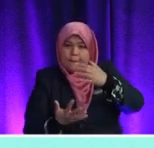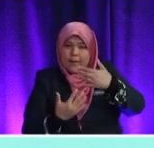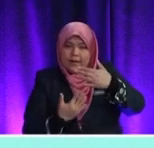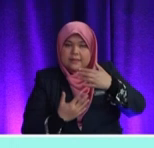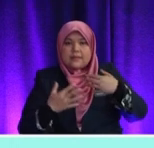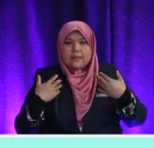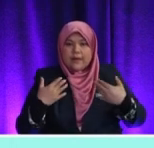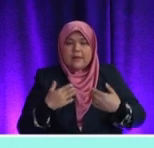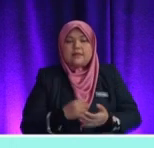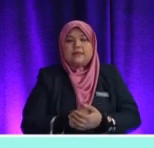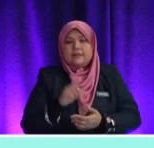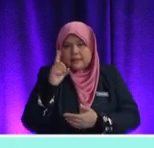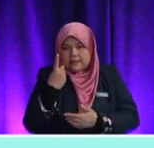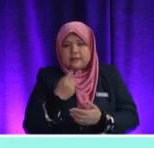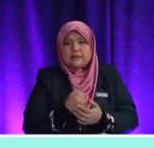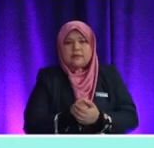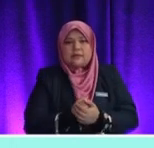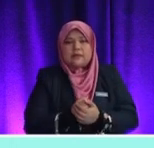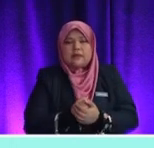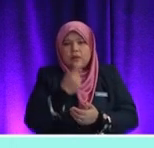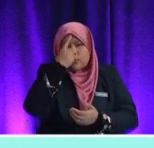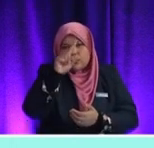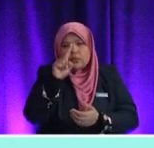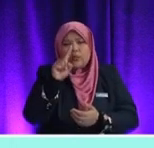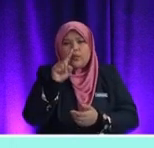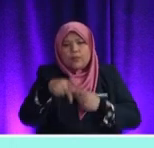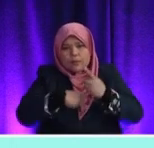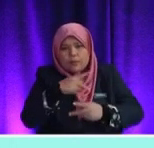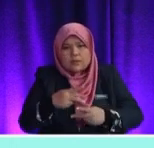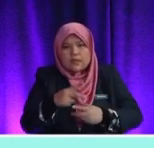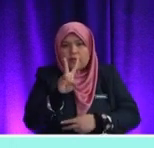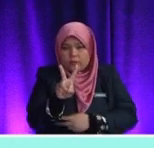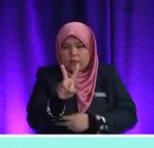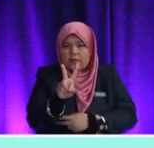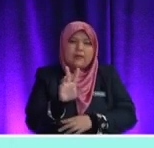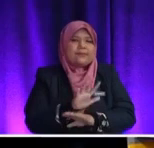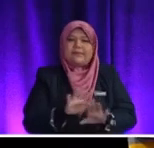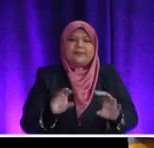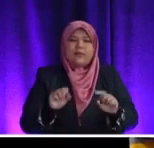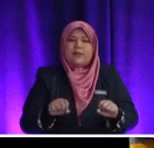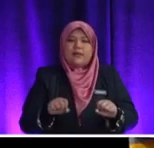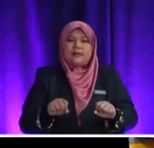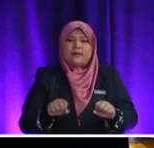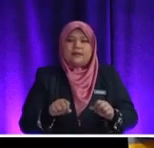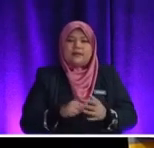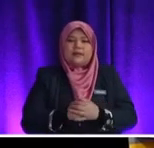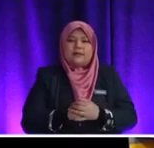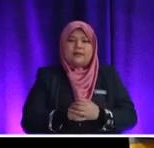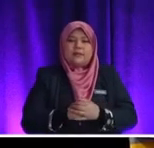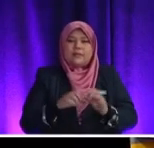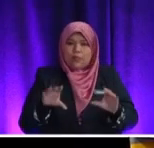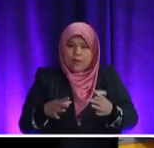Ah tapi untuk proses SPM Yang kedua kita telah kamu buat disinilah Oke ah kita